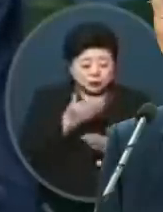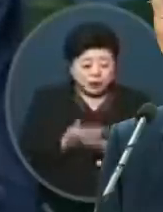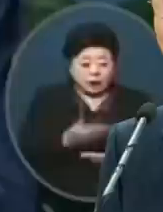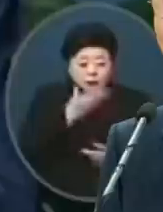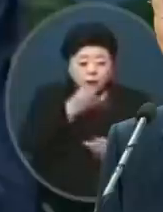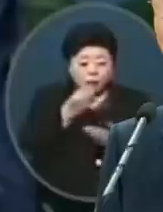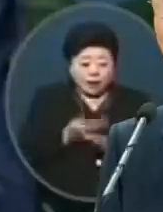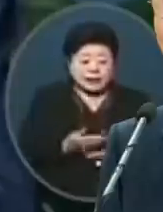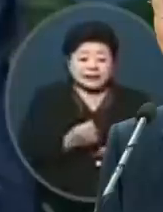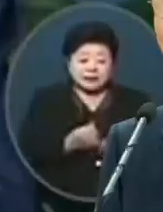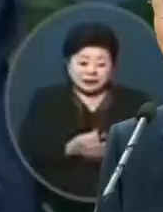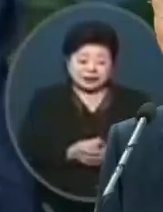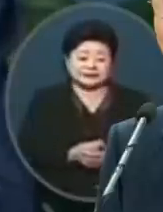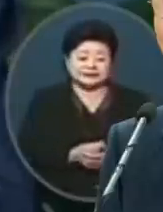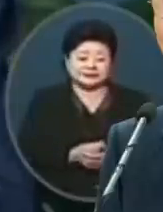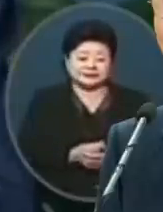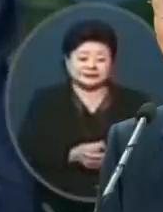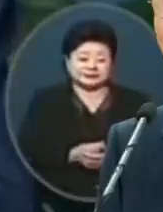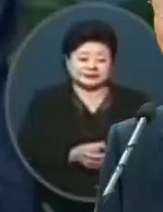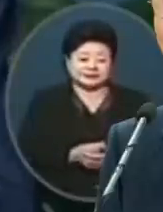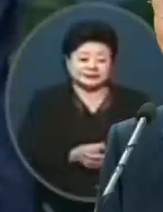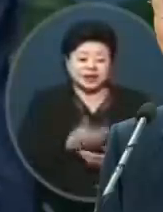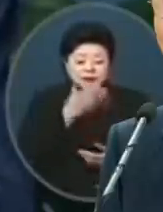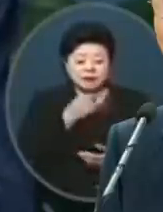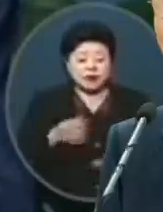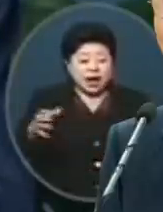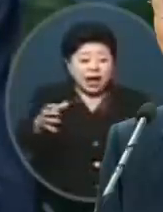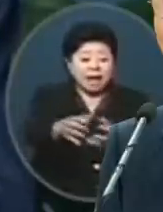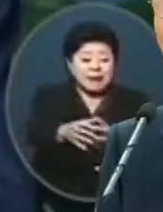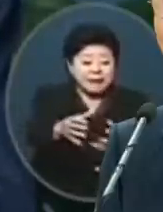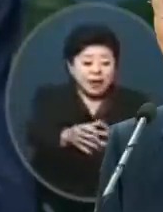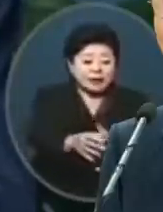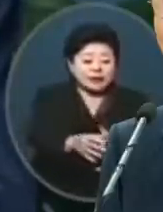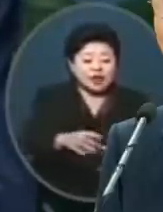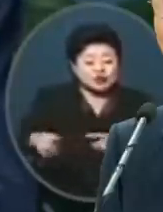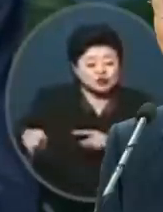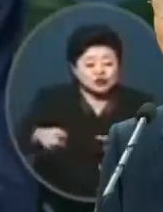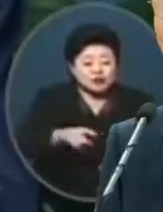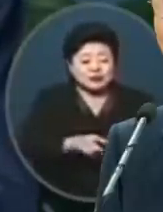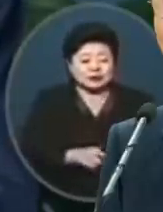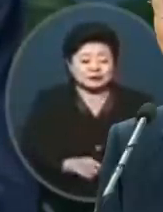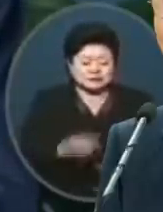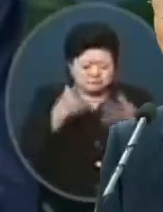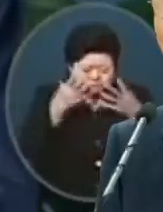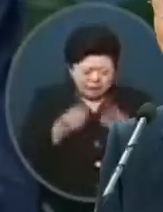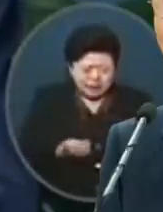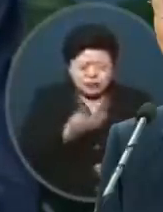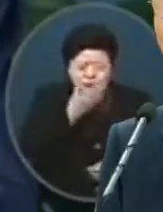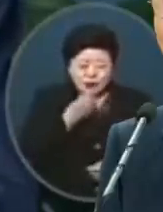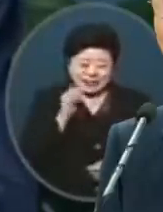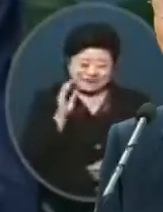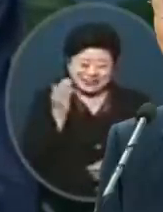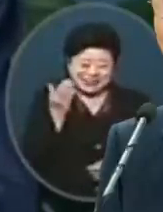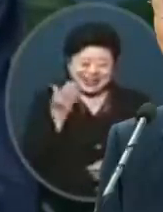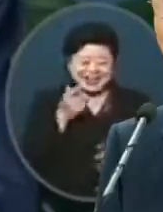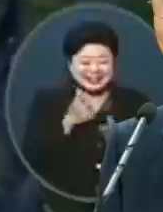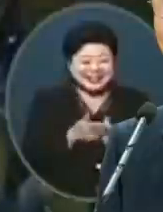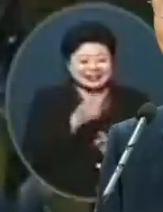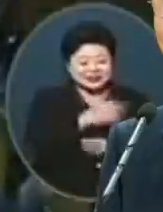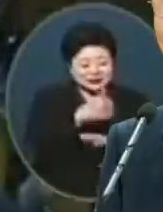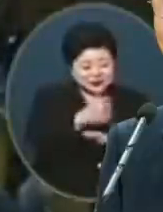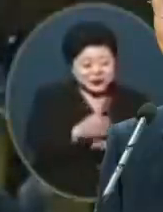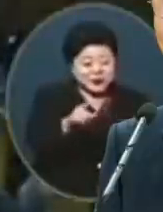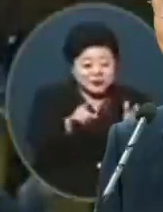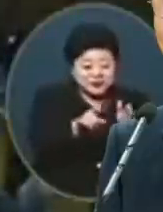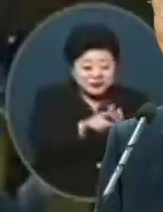복을 받기 때문에 그 복을 함께 합쳐서 나누면 굉장한 복이 되는 것입니다. 예수 그리스도를